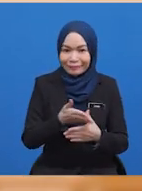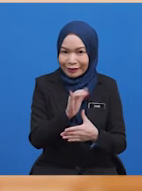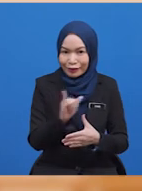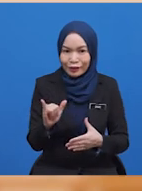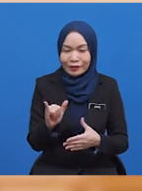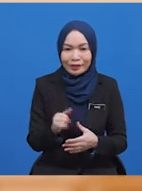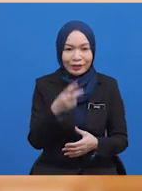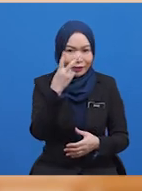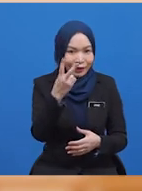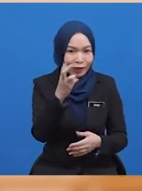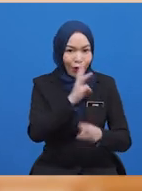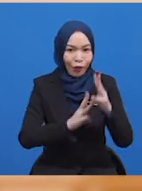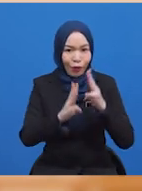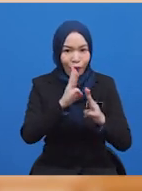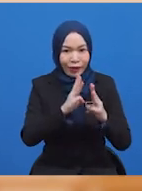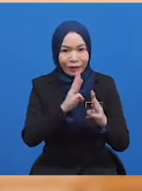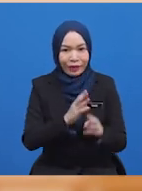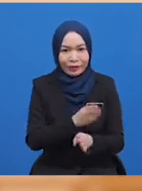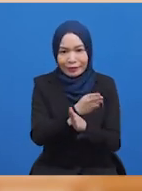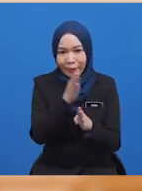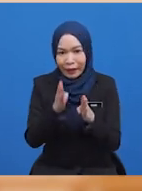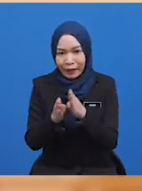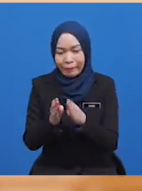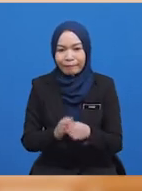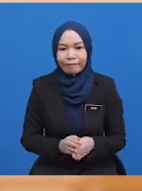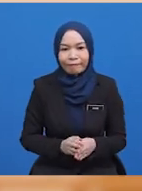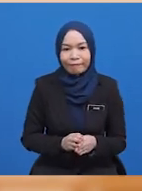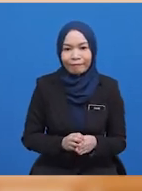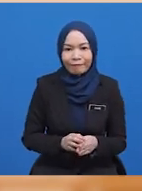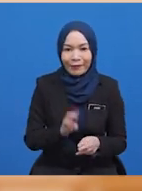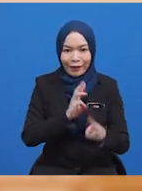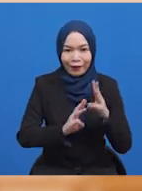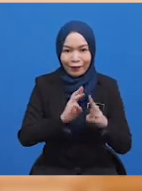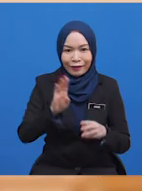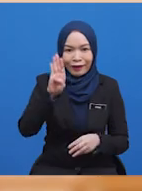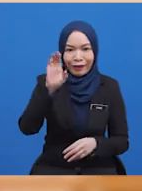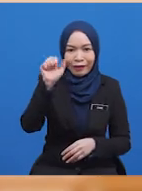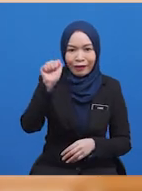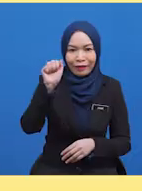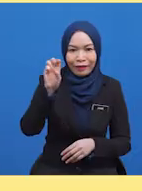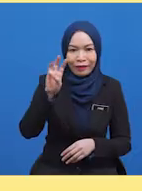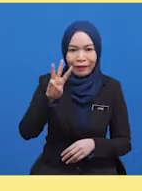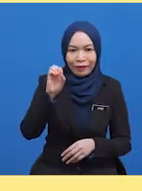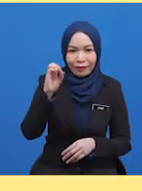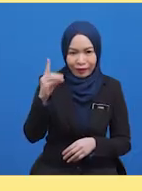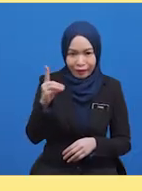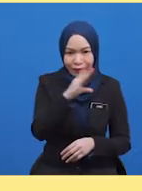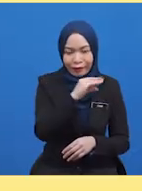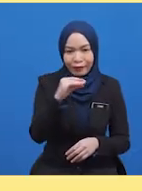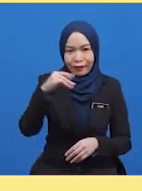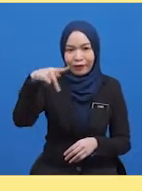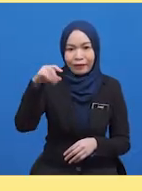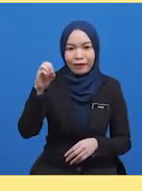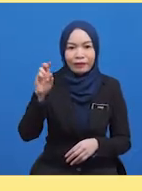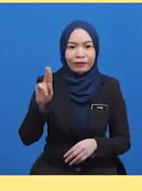watak sampingan dalam cerpen baut yaitu watak baut dan watak tuyoq watak